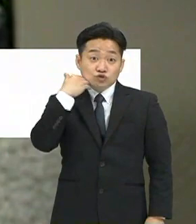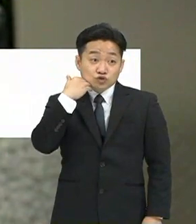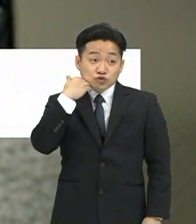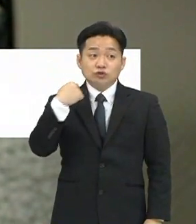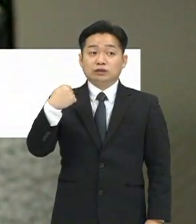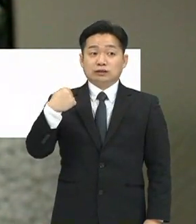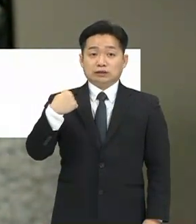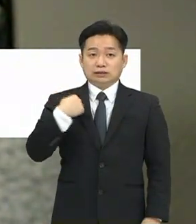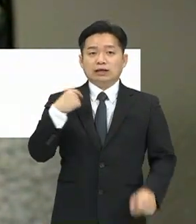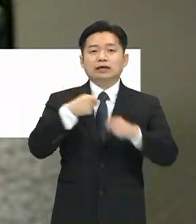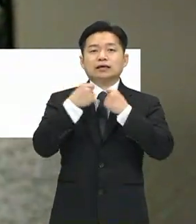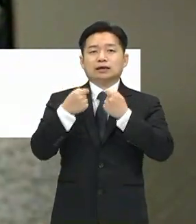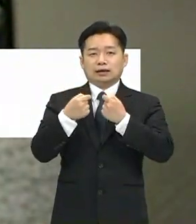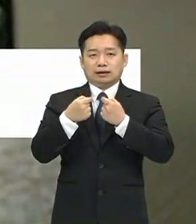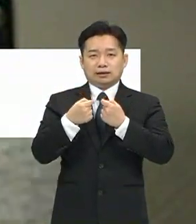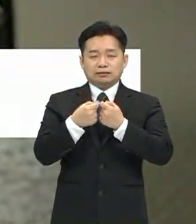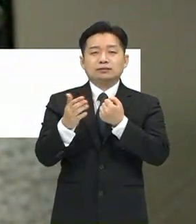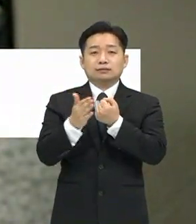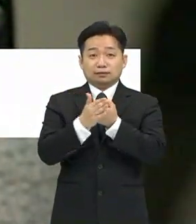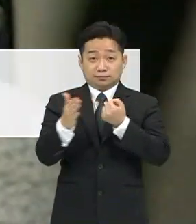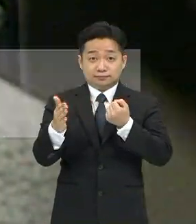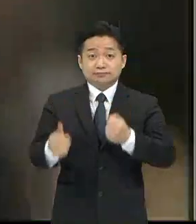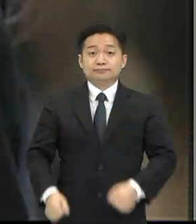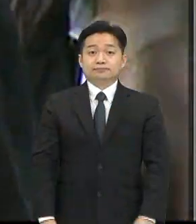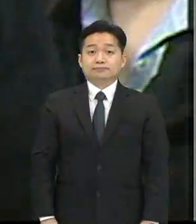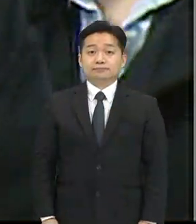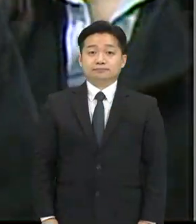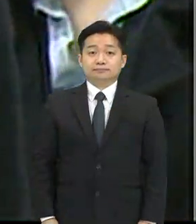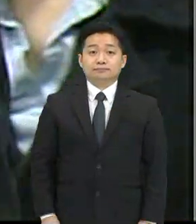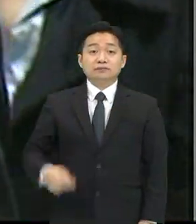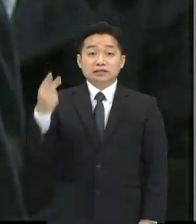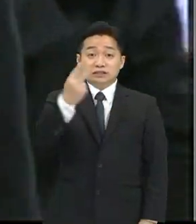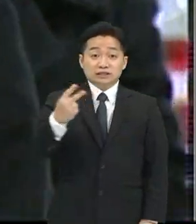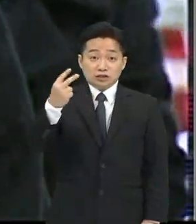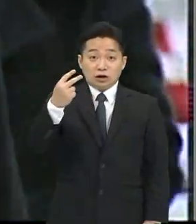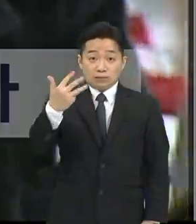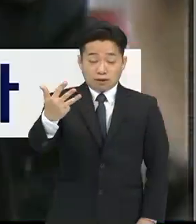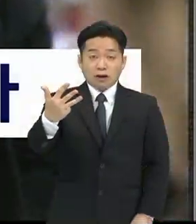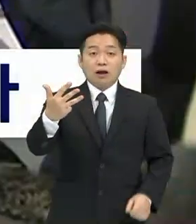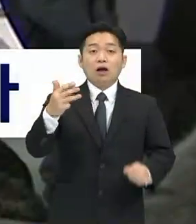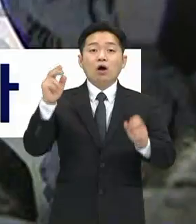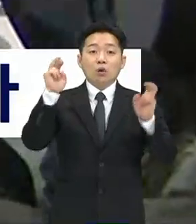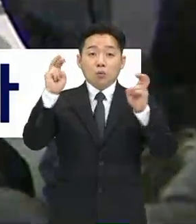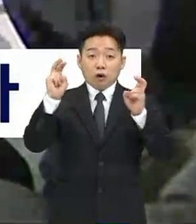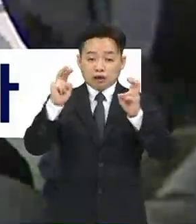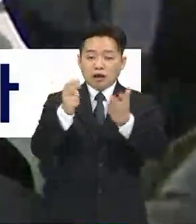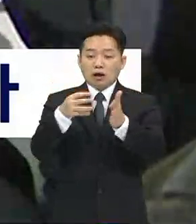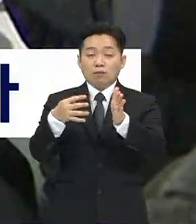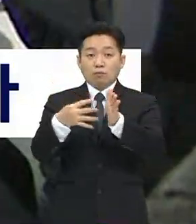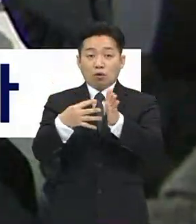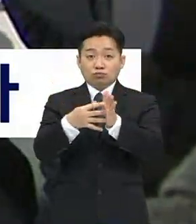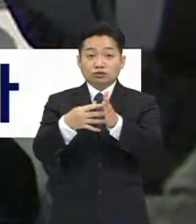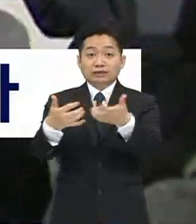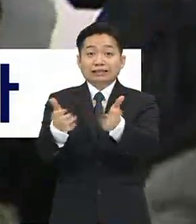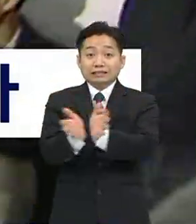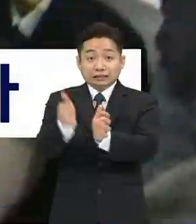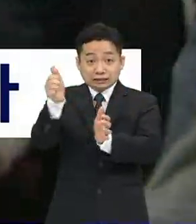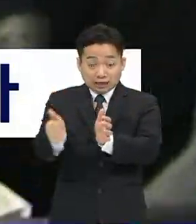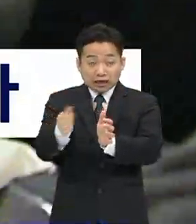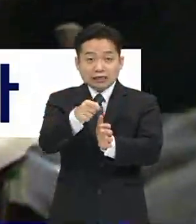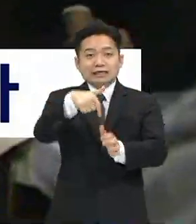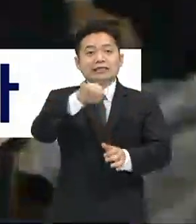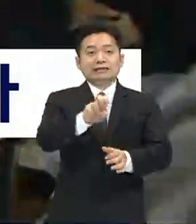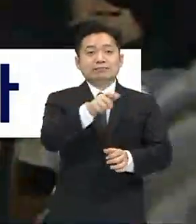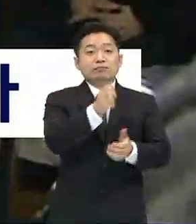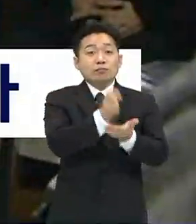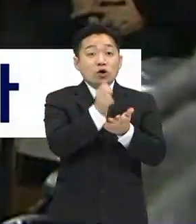나 개인한테 있다고 보고 생각합니다. 2008년엔 그룹 법무팀장이었던 김용철 변호사가 이 회장